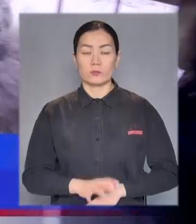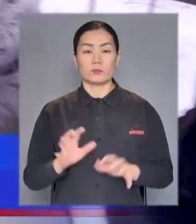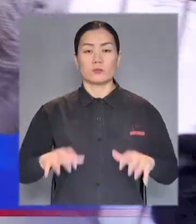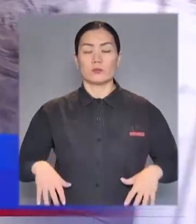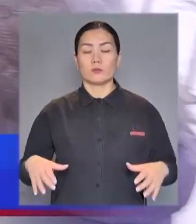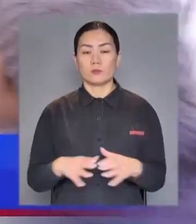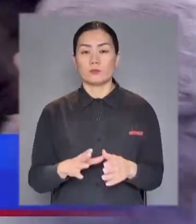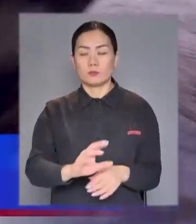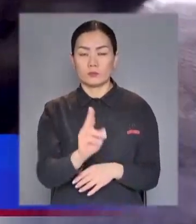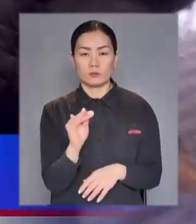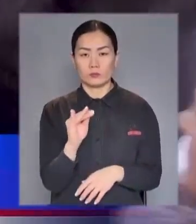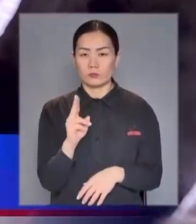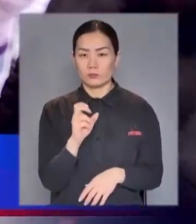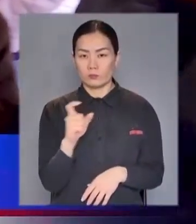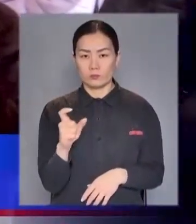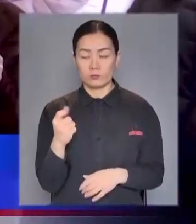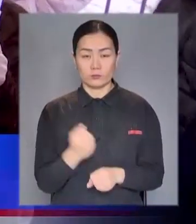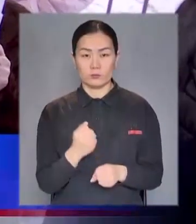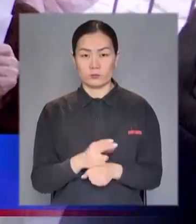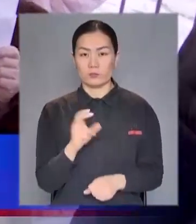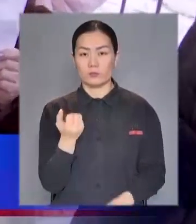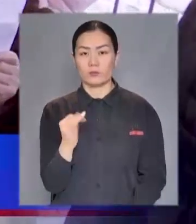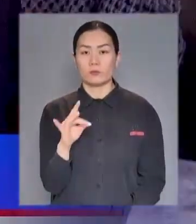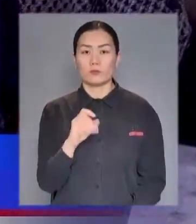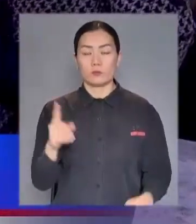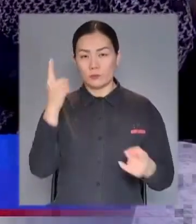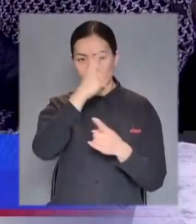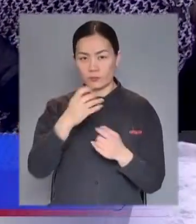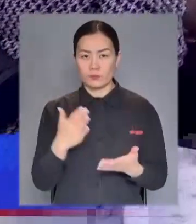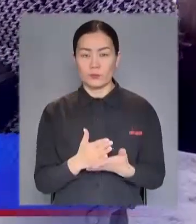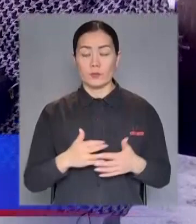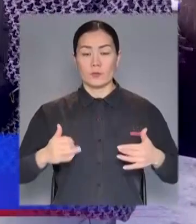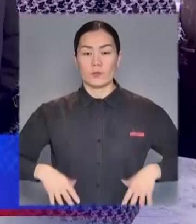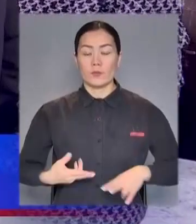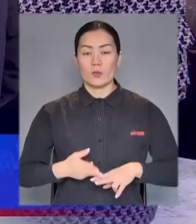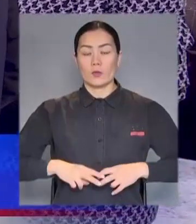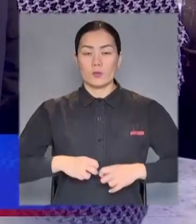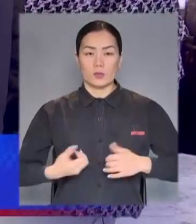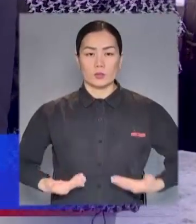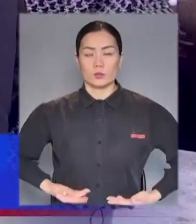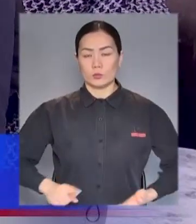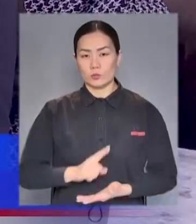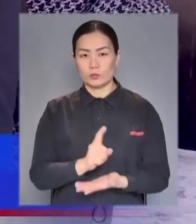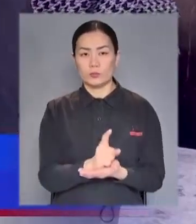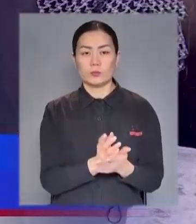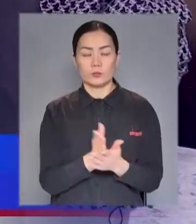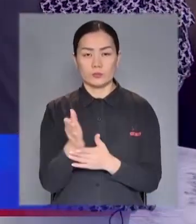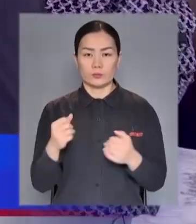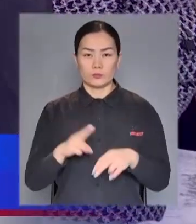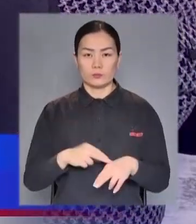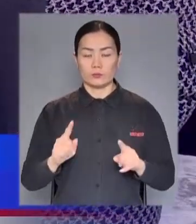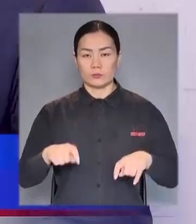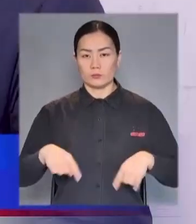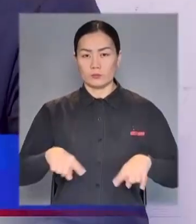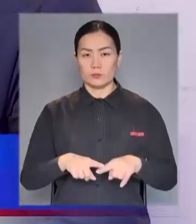Заместитель руководителя отдела жилищно-коммунального хозяйства Кайрат Хабиев заявил, что для решения этого вопроса жители должны обратиться в